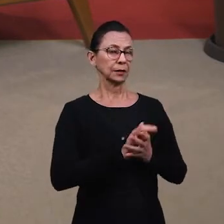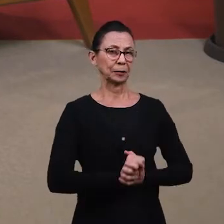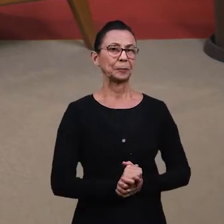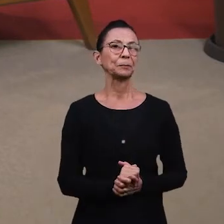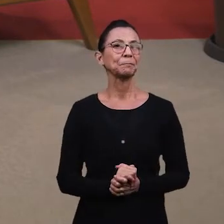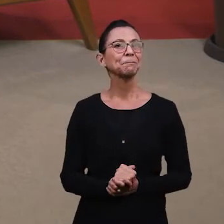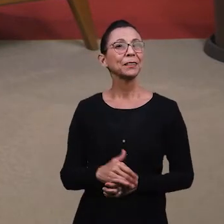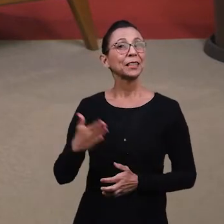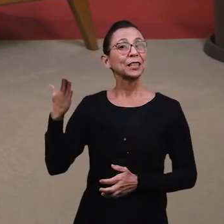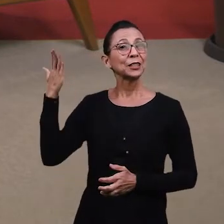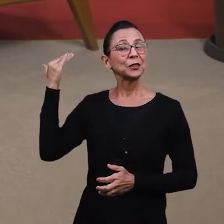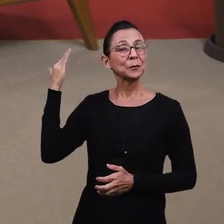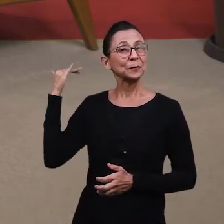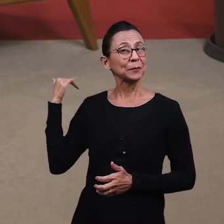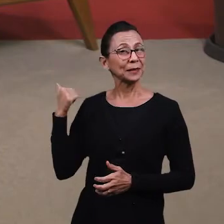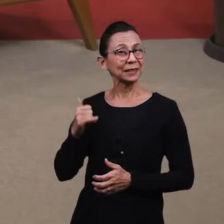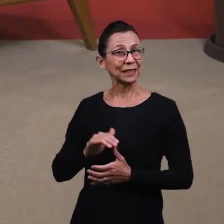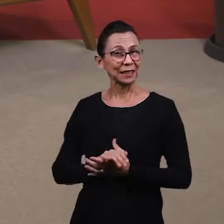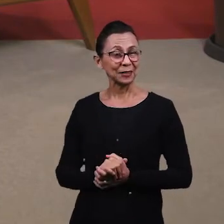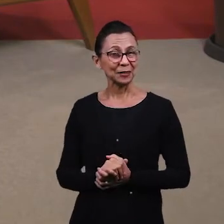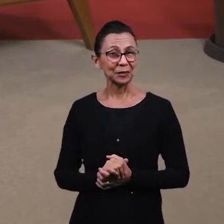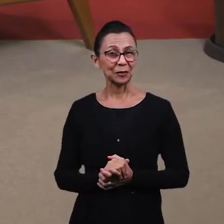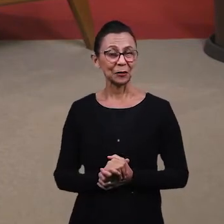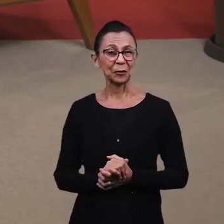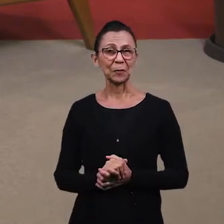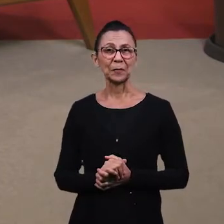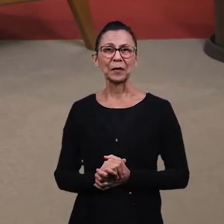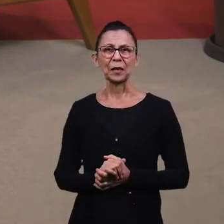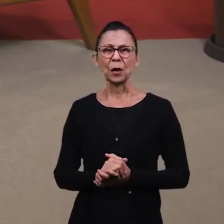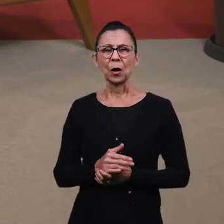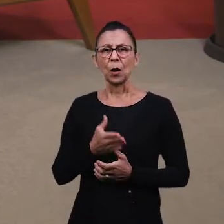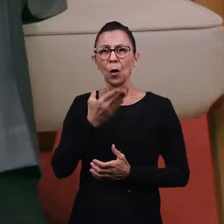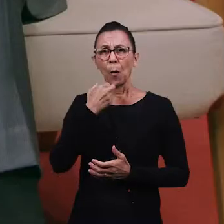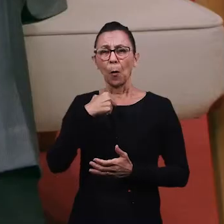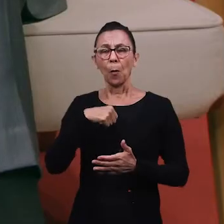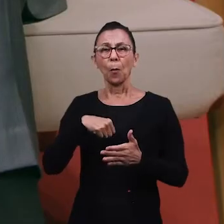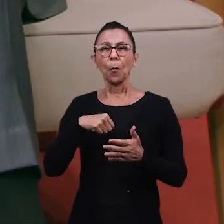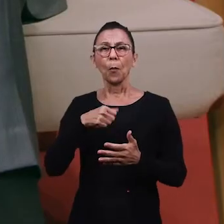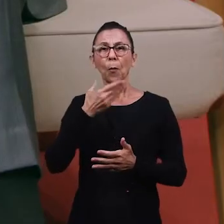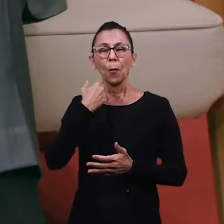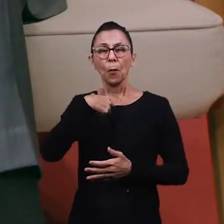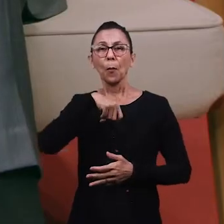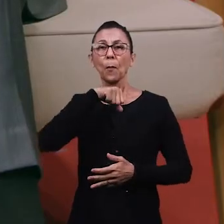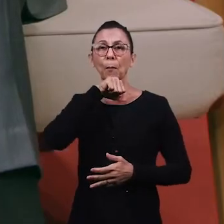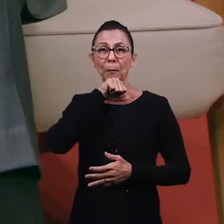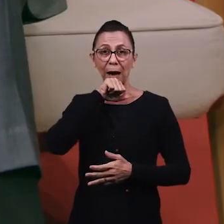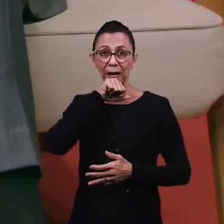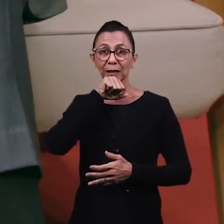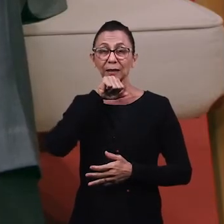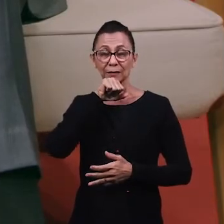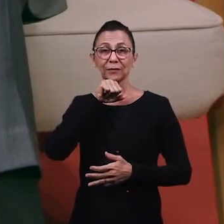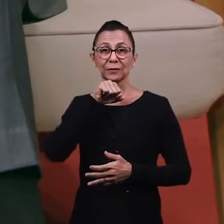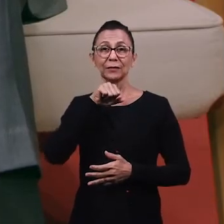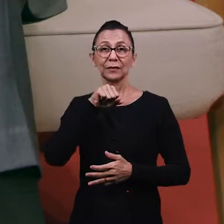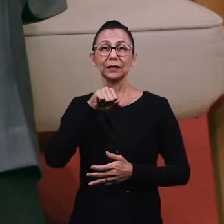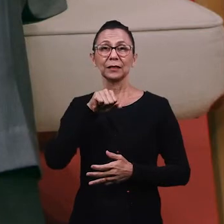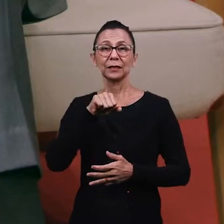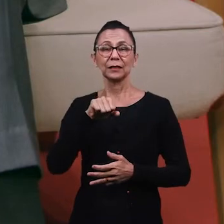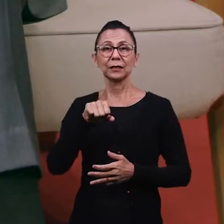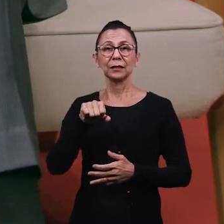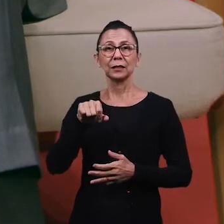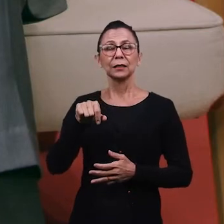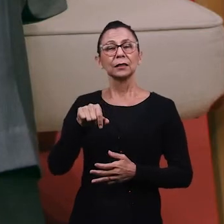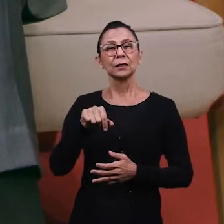temps, le père du fiancé donnait les habits qui étaient les habits